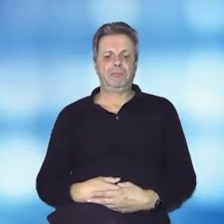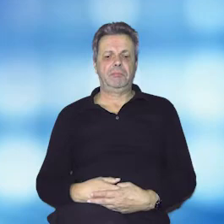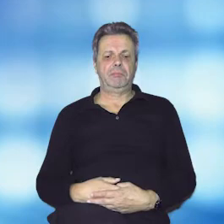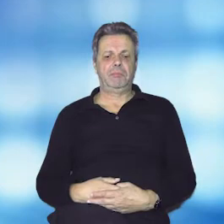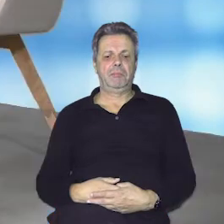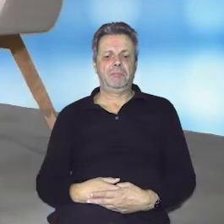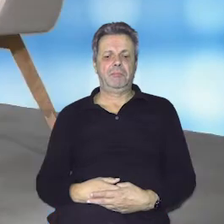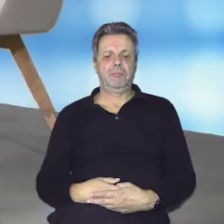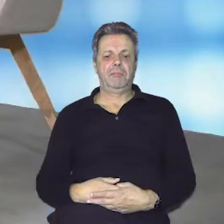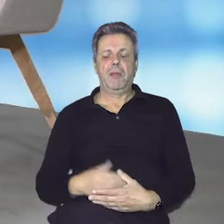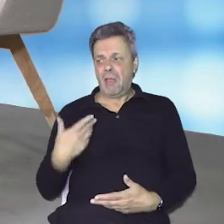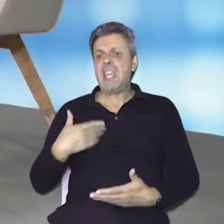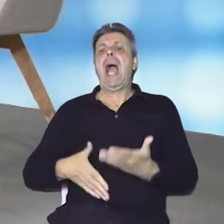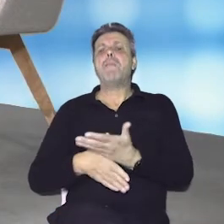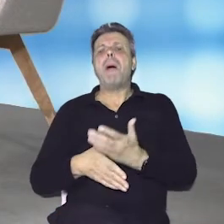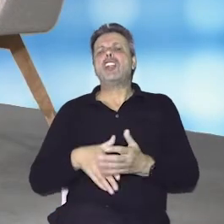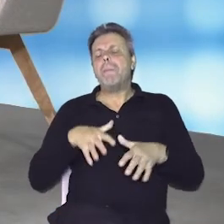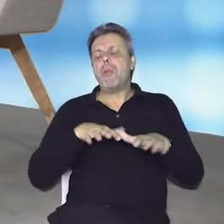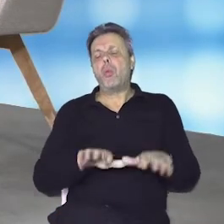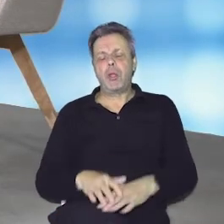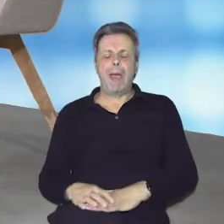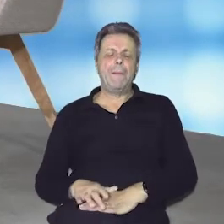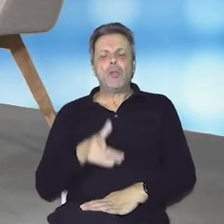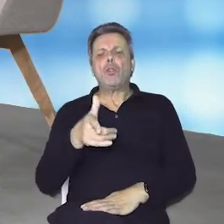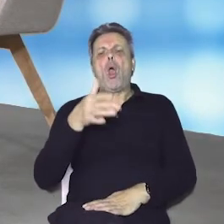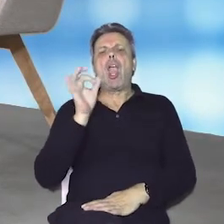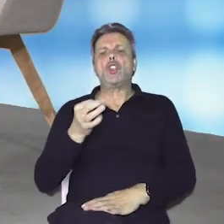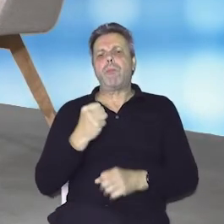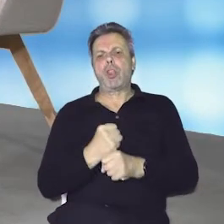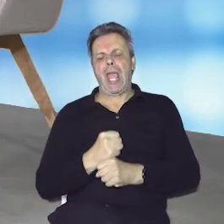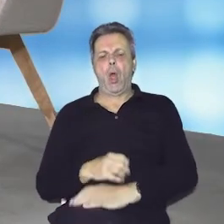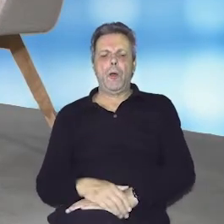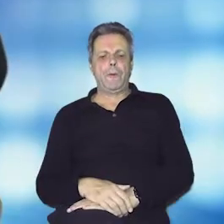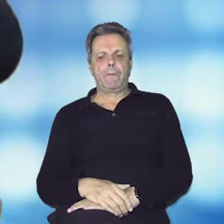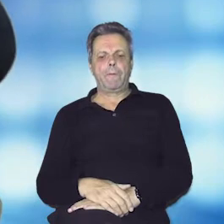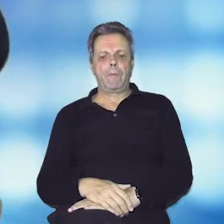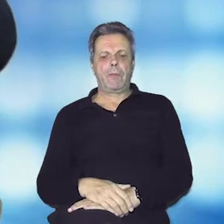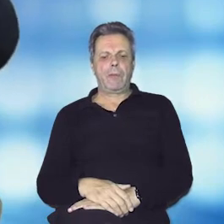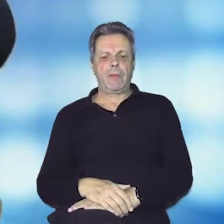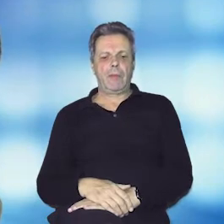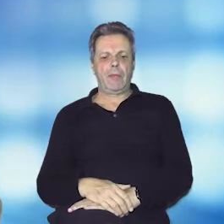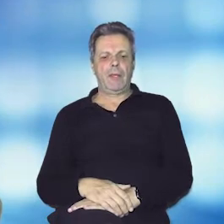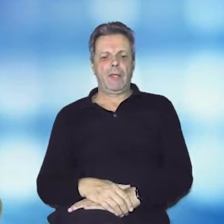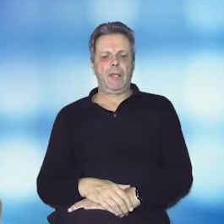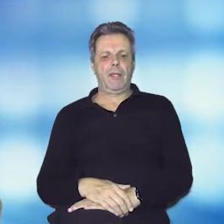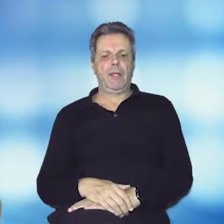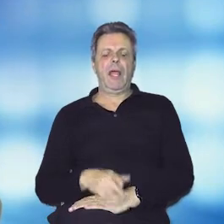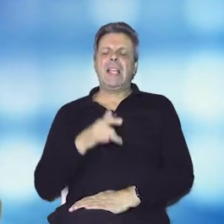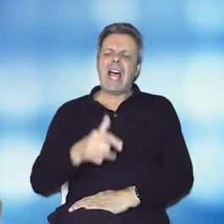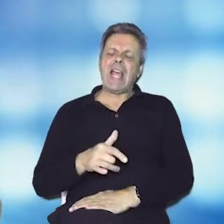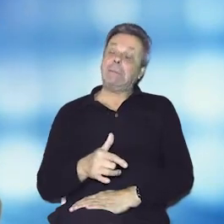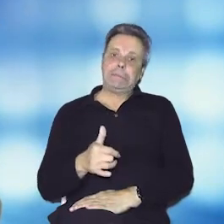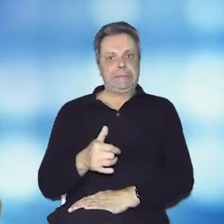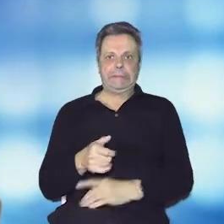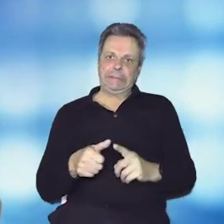Pomaže se ljudima. Apsolutno. Čini se dobro djelo. Nije li tako? Apsolutno. I sad još, sada dolazi grdo